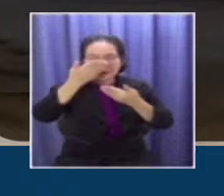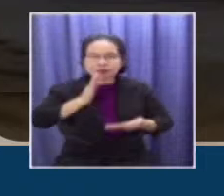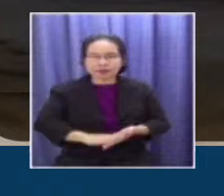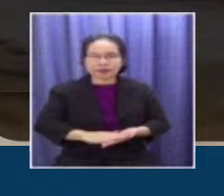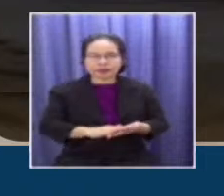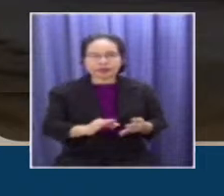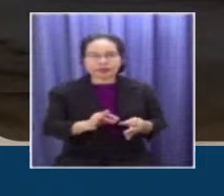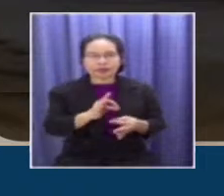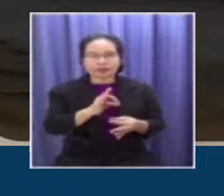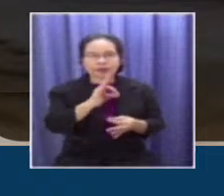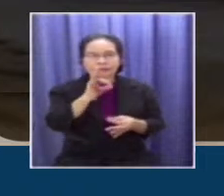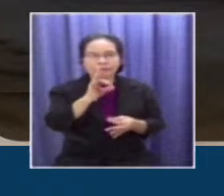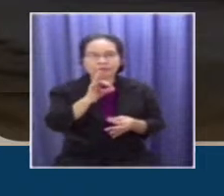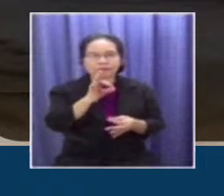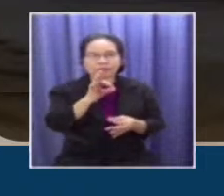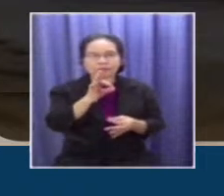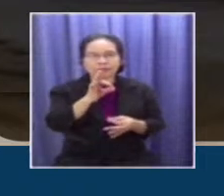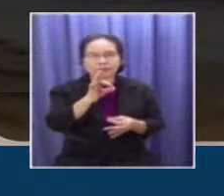ataataa wɔn